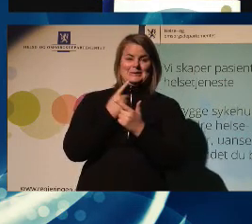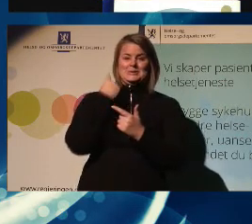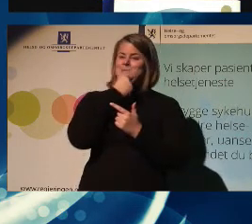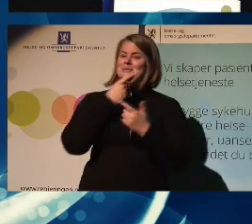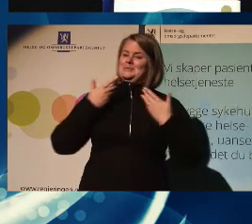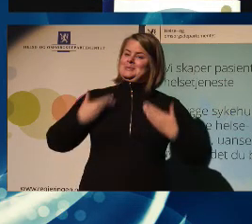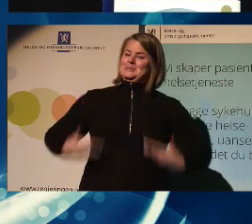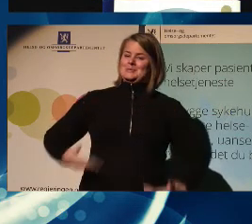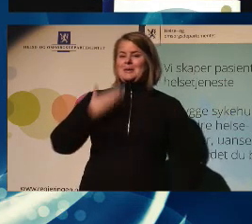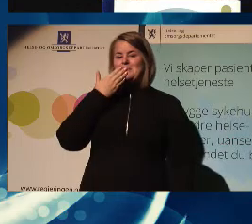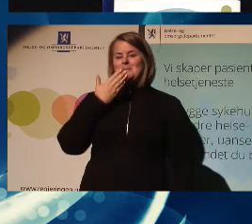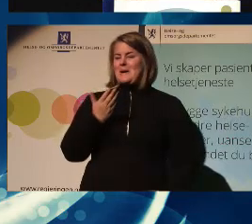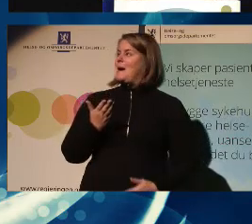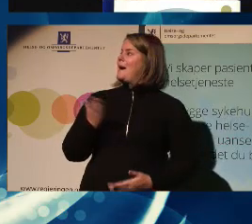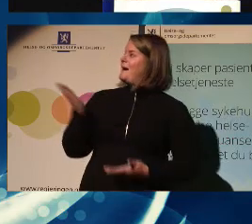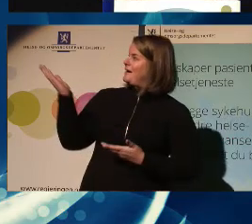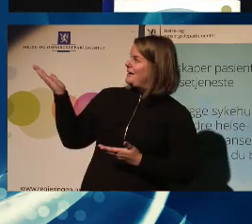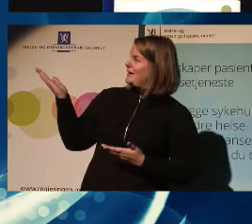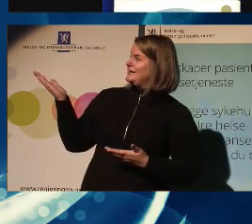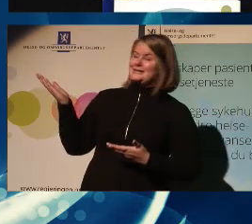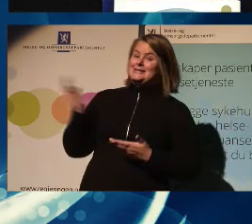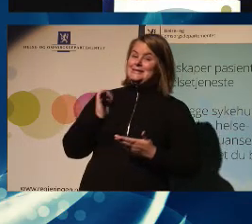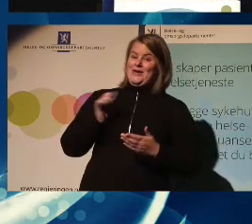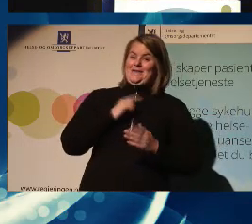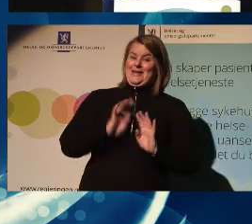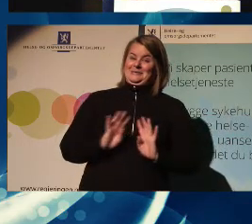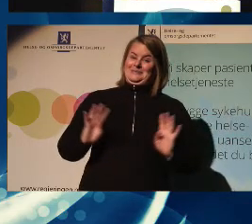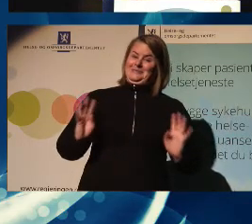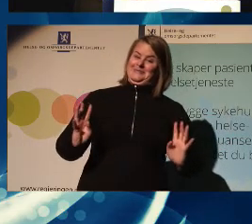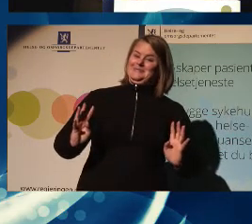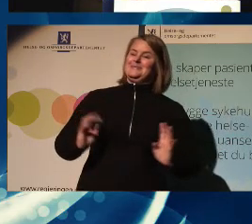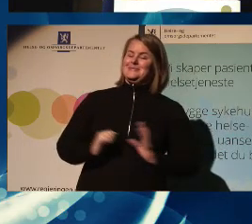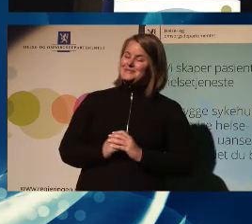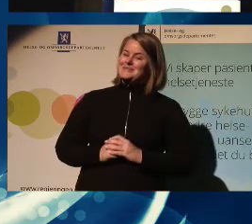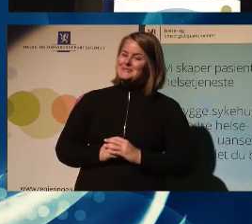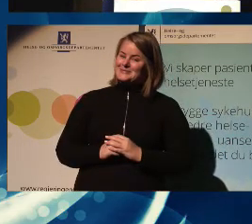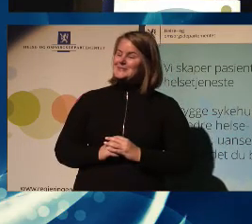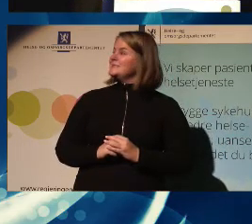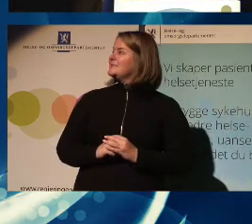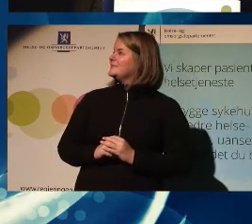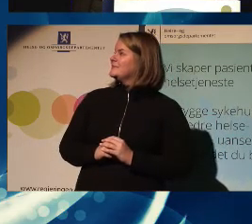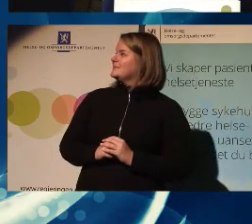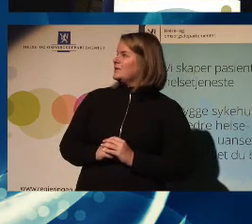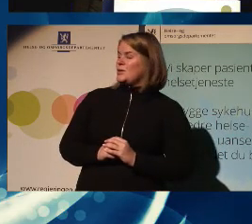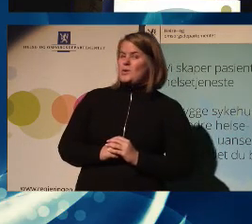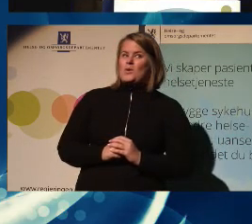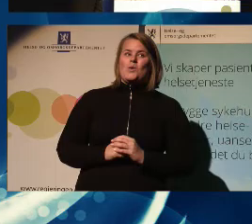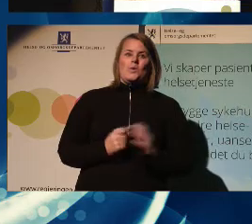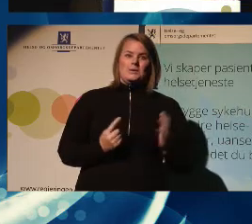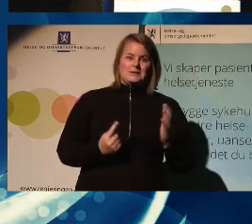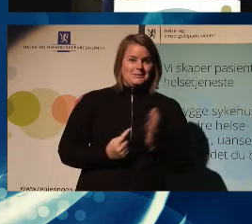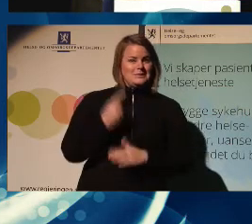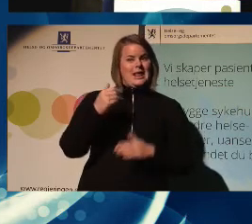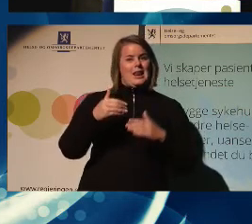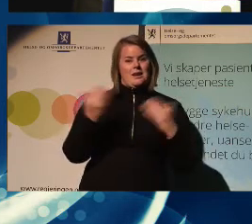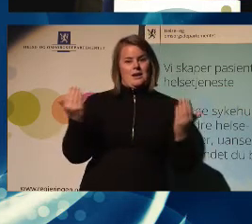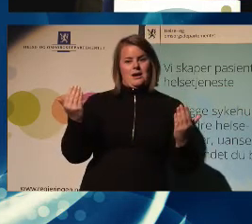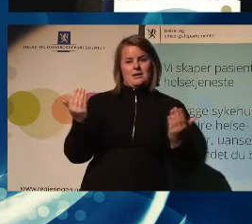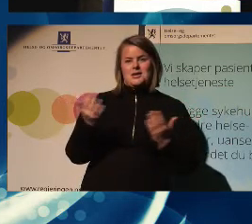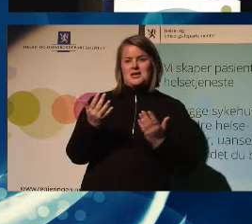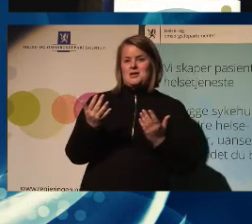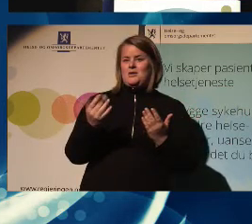godt ut på bildet i lag med oss. Og det er ikke tvil om at dette var en stor dag for oss, som vi kommer til å